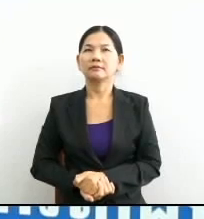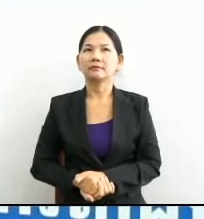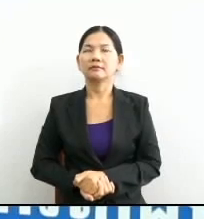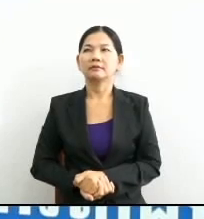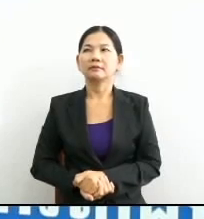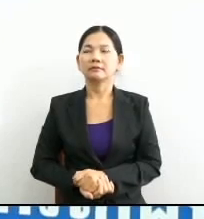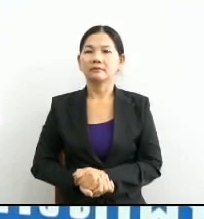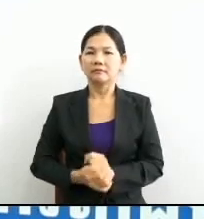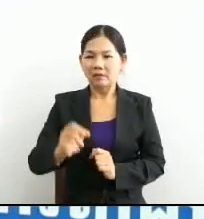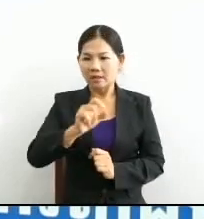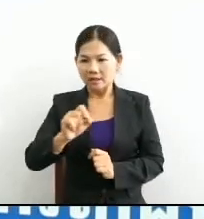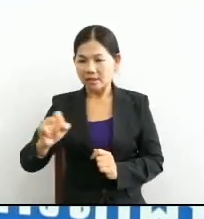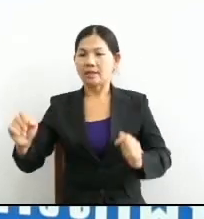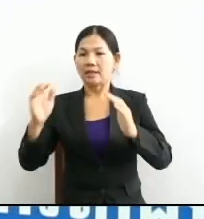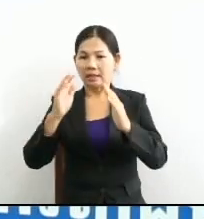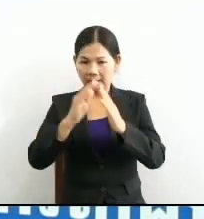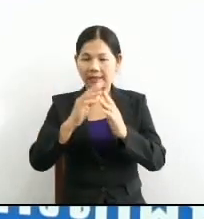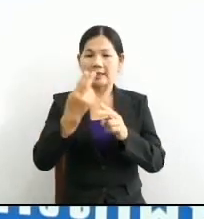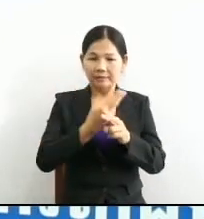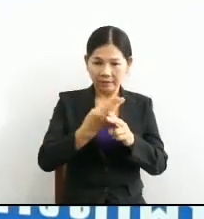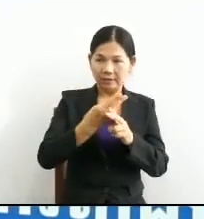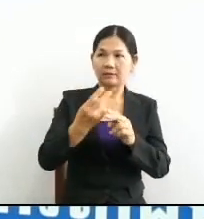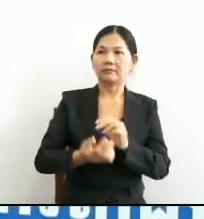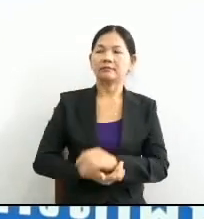này cô xong sẽ cái gặp té thằng này con đấy